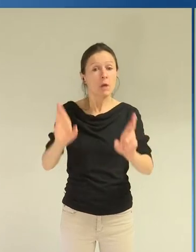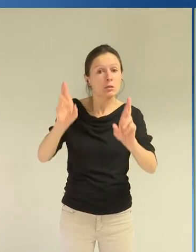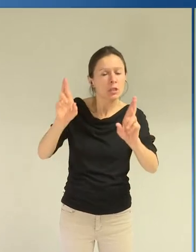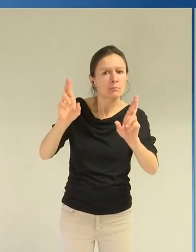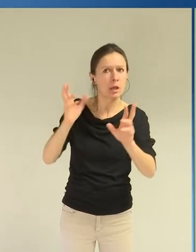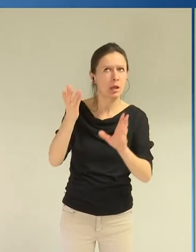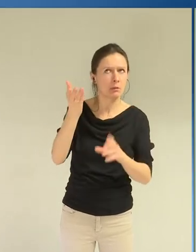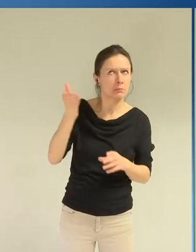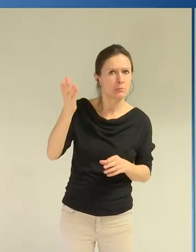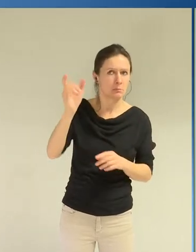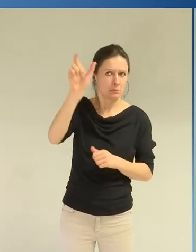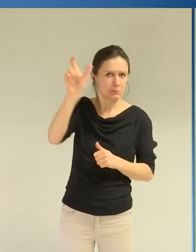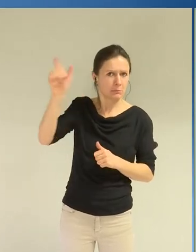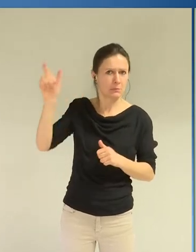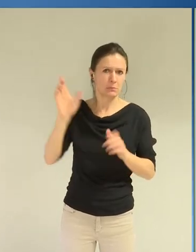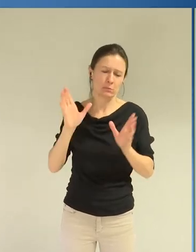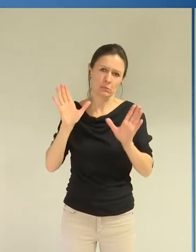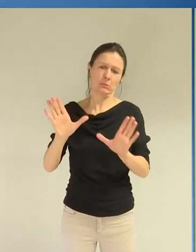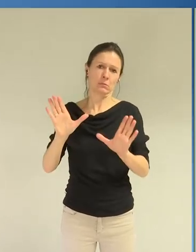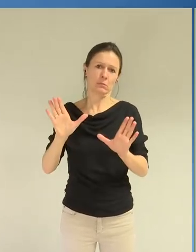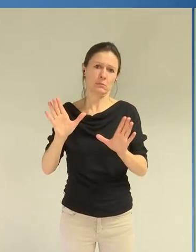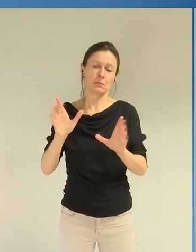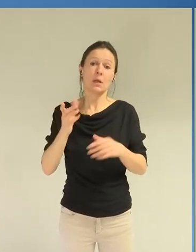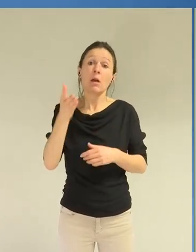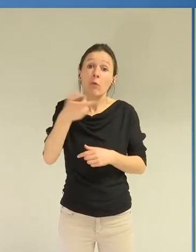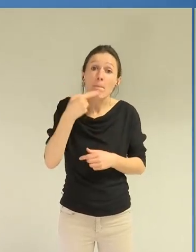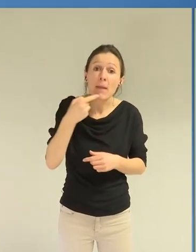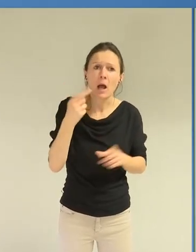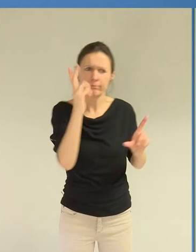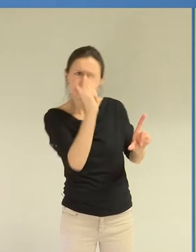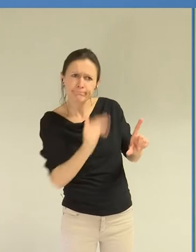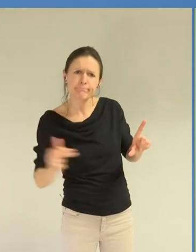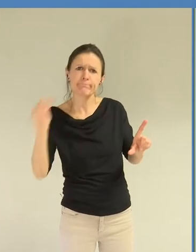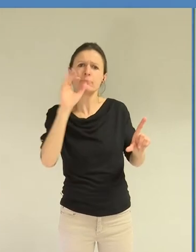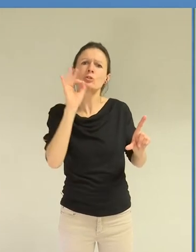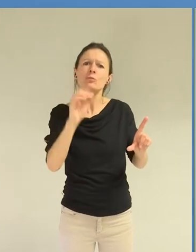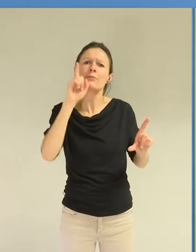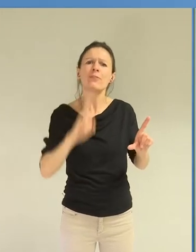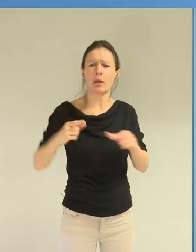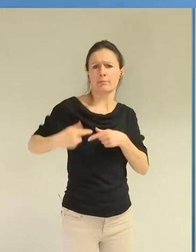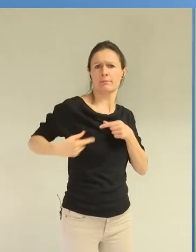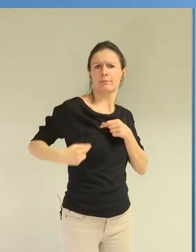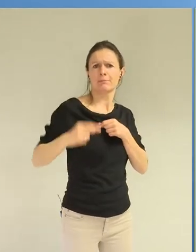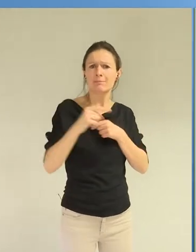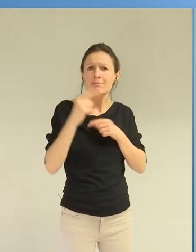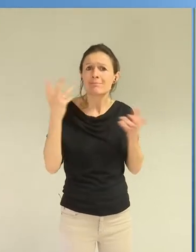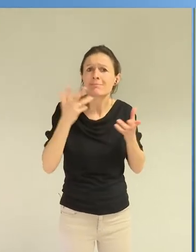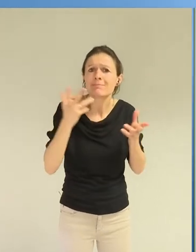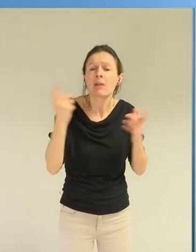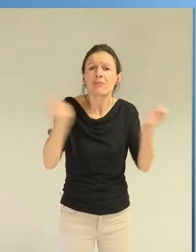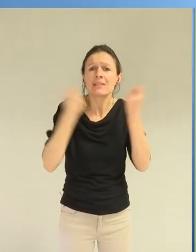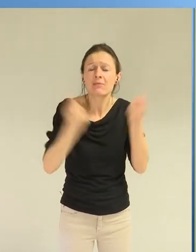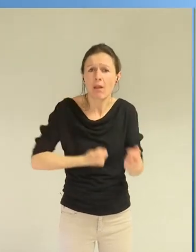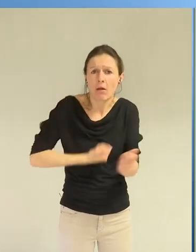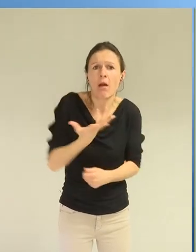de street art la subvention suspendu quand on est à la tête d'une institution on ne sanctionne pas un festival artistique au